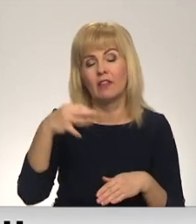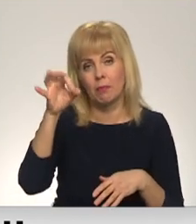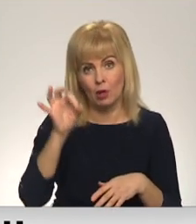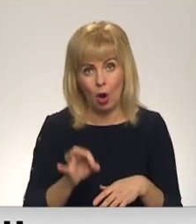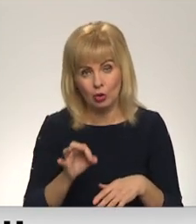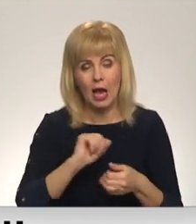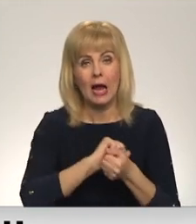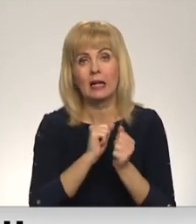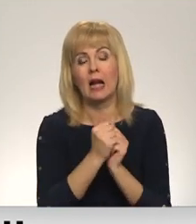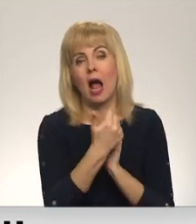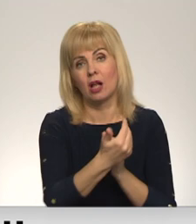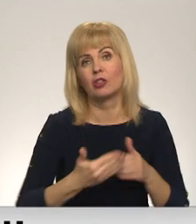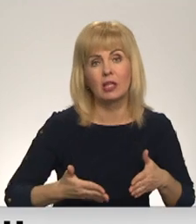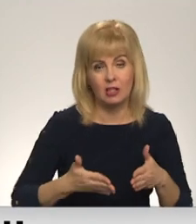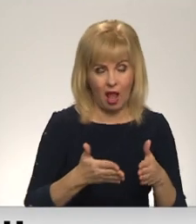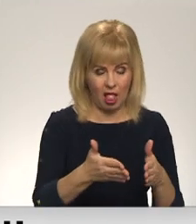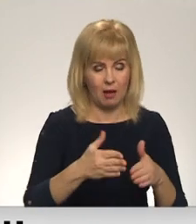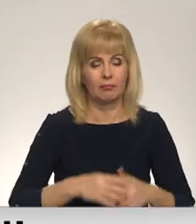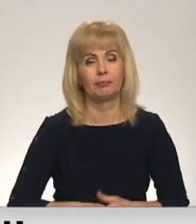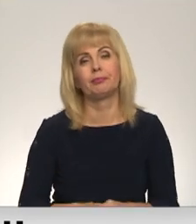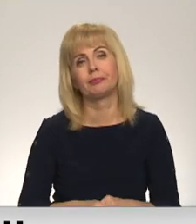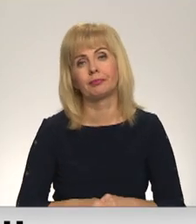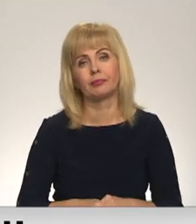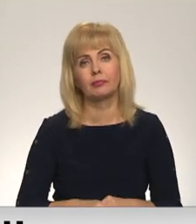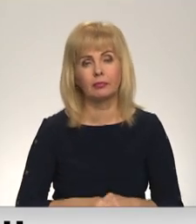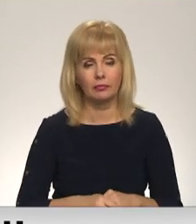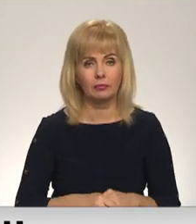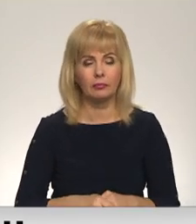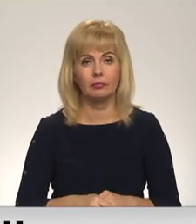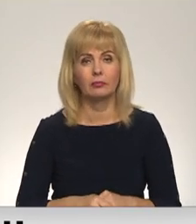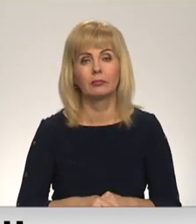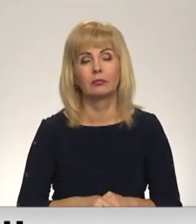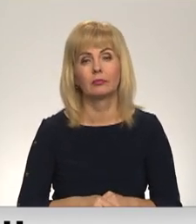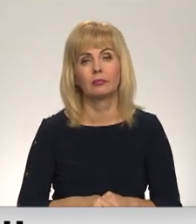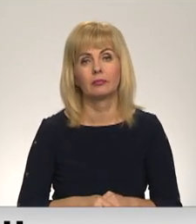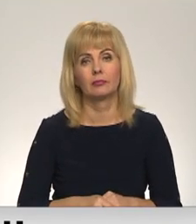90% grants seguma ceļu. Sandra Leitāne, Andris Pāns, Vidzemes televīzija.